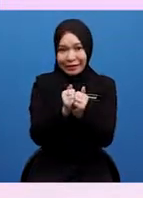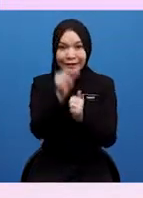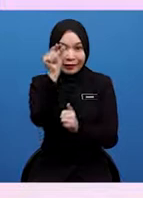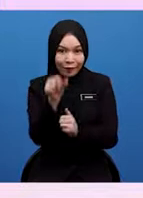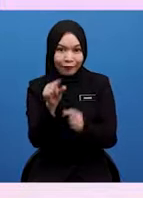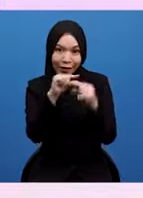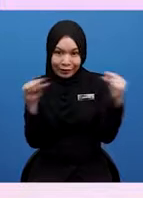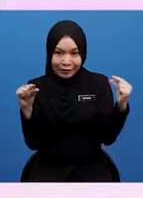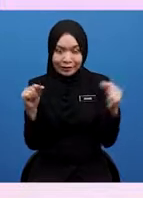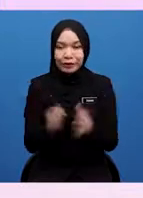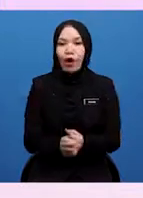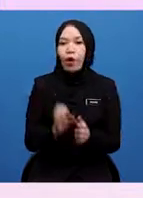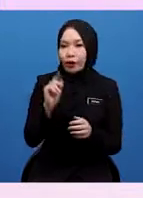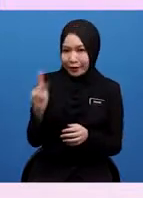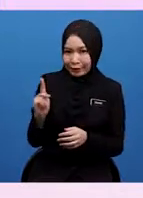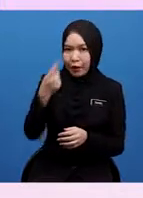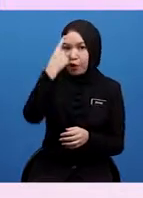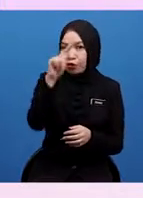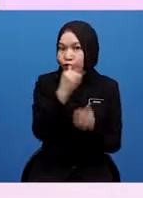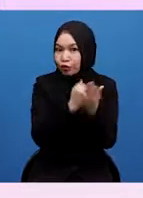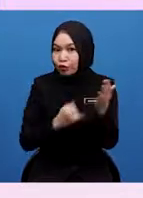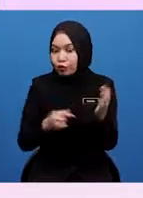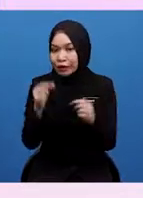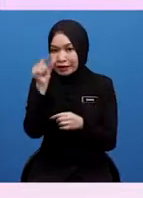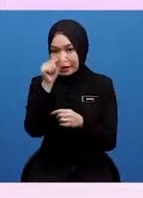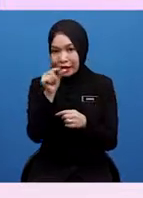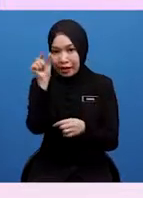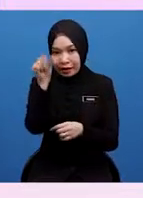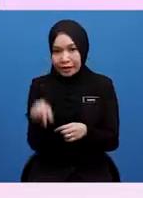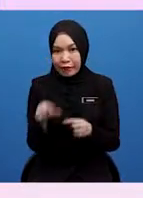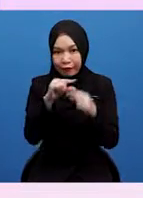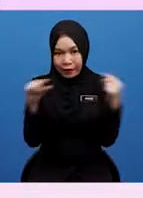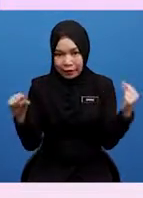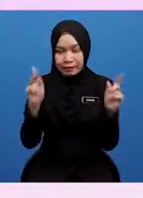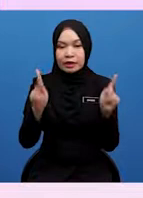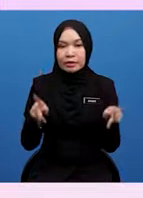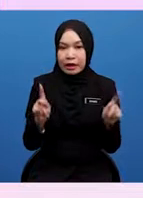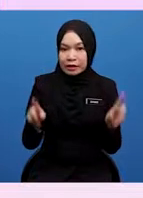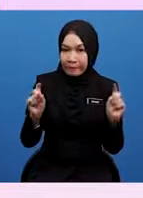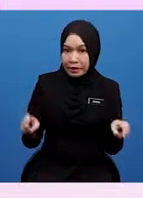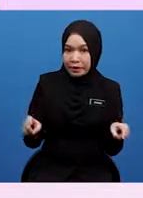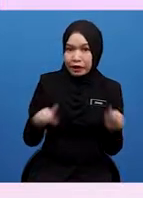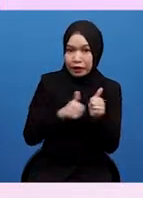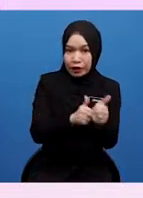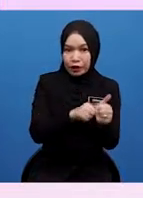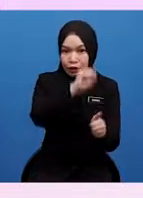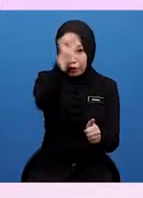melukis graf garis pula, pelajar-pelajar perlu mengenal pasti kehendak soalan kedua.